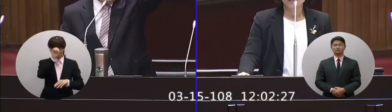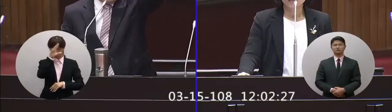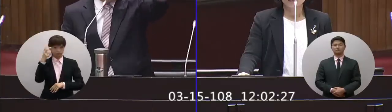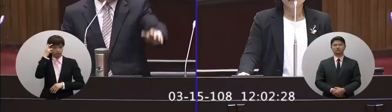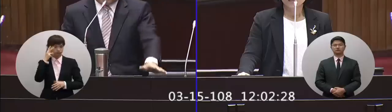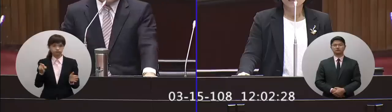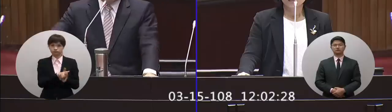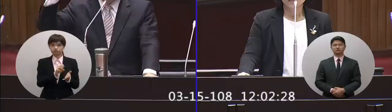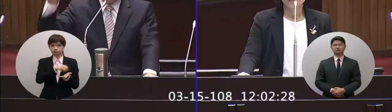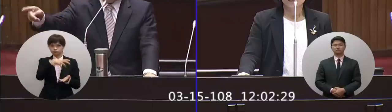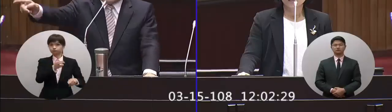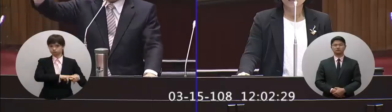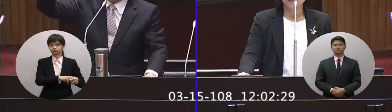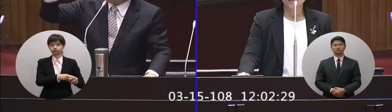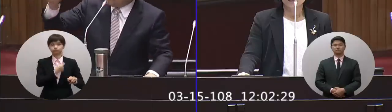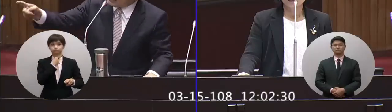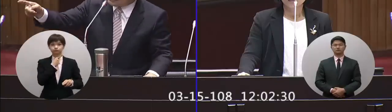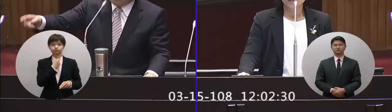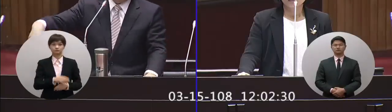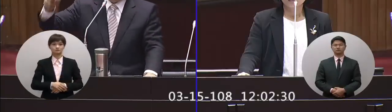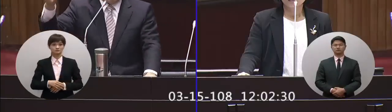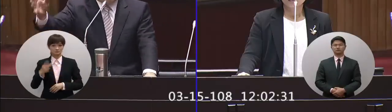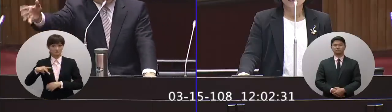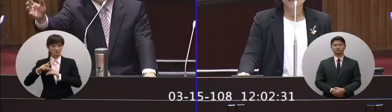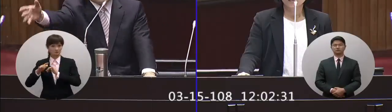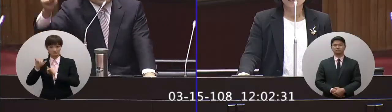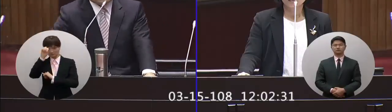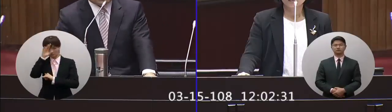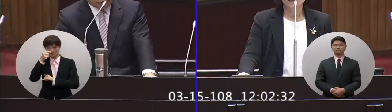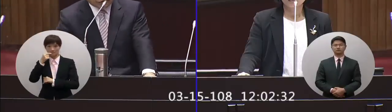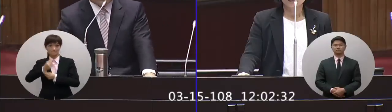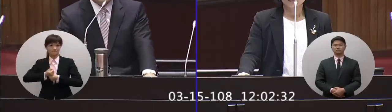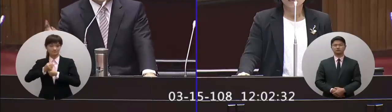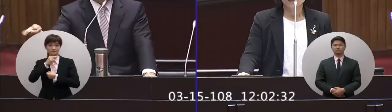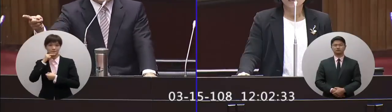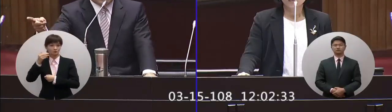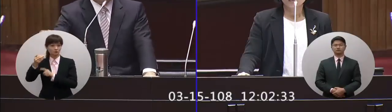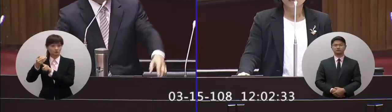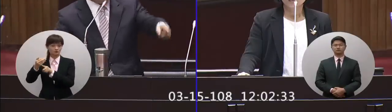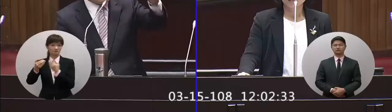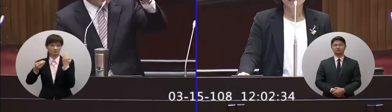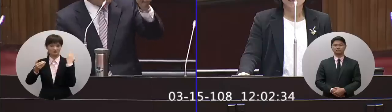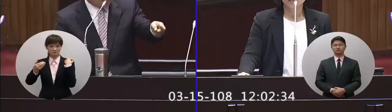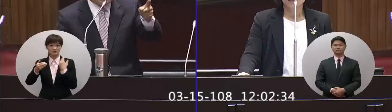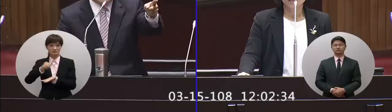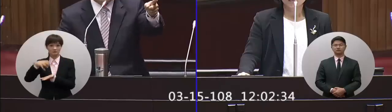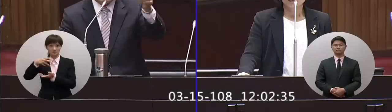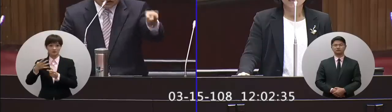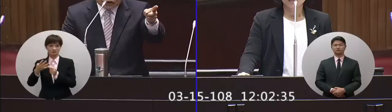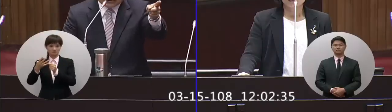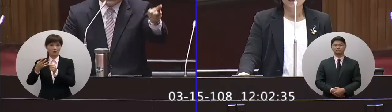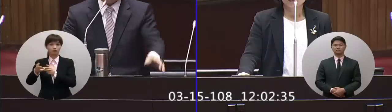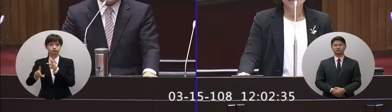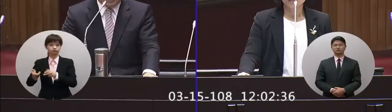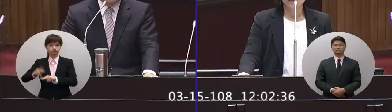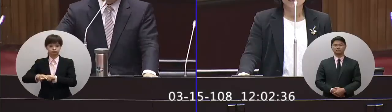大，不要讲别的，就讲马英九荒唇合事也是他，现在要重启